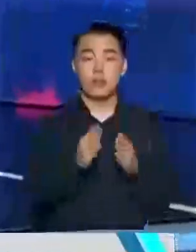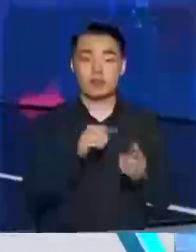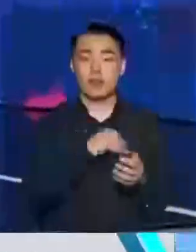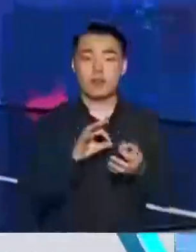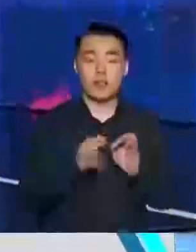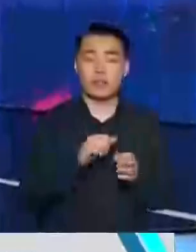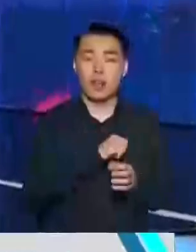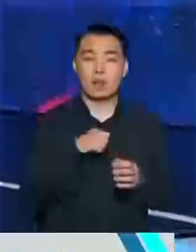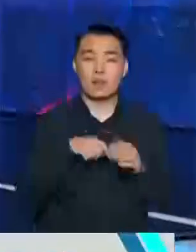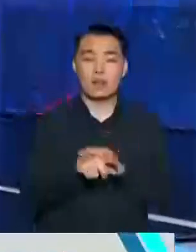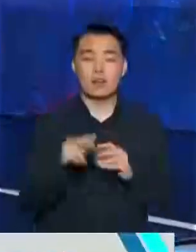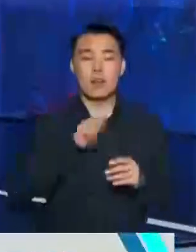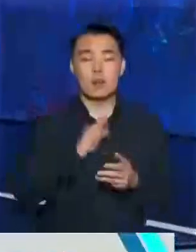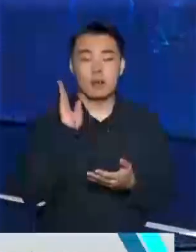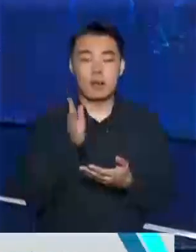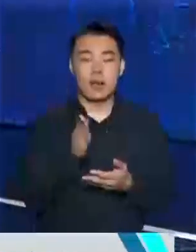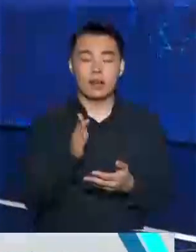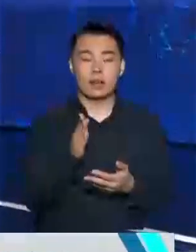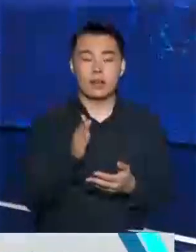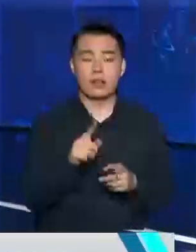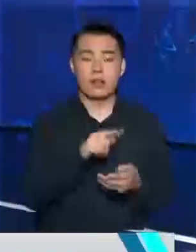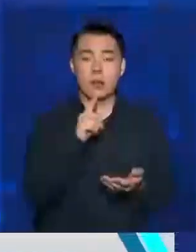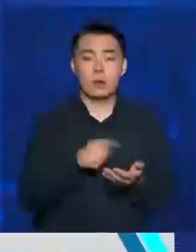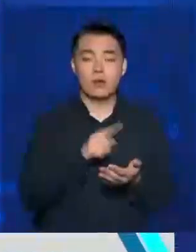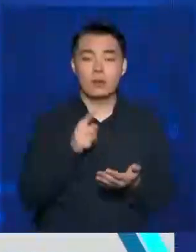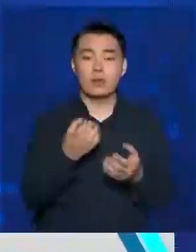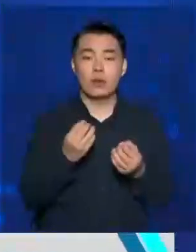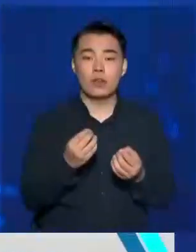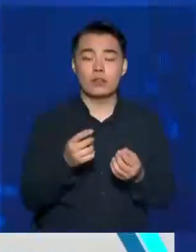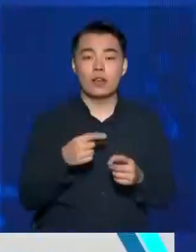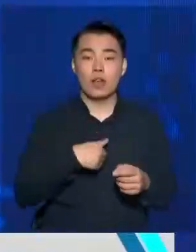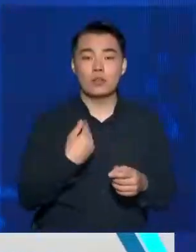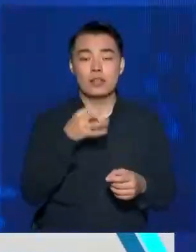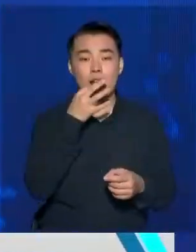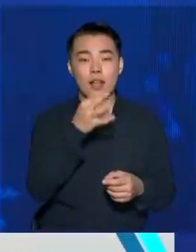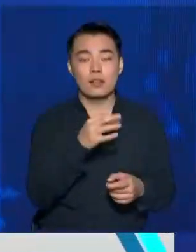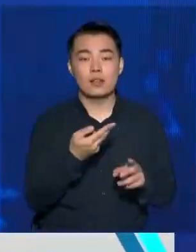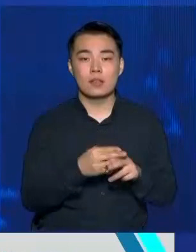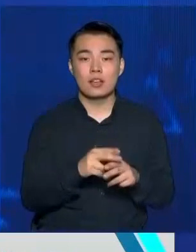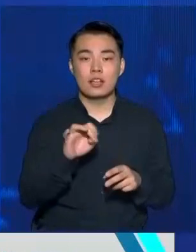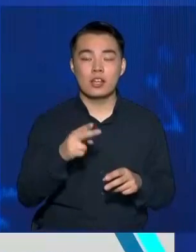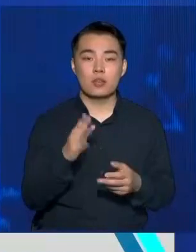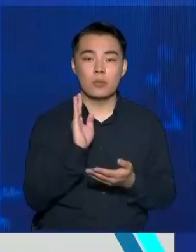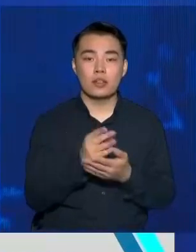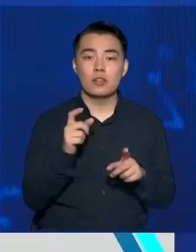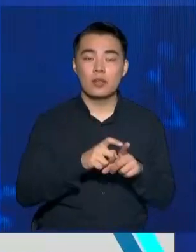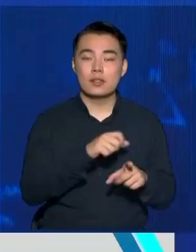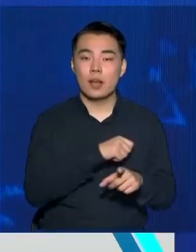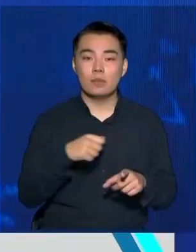детально прорабатываются данные вопросы. Вместе с тем, хотел бы сказать, что речь идет предварительно